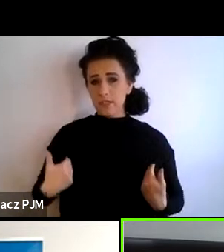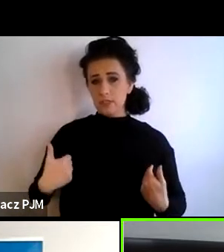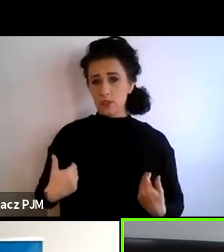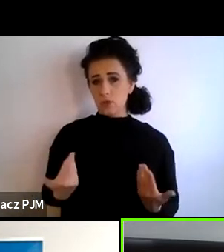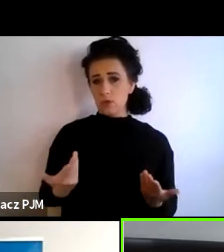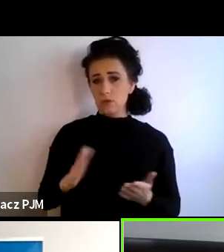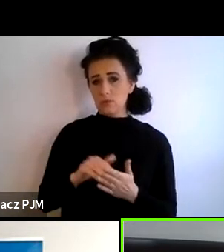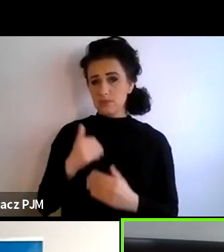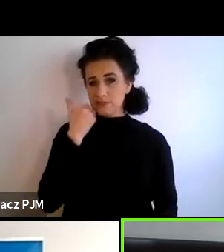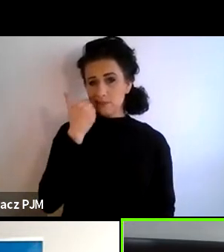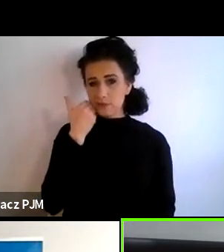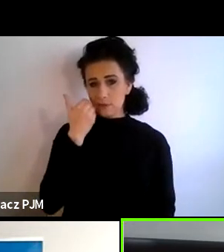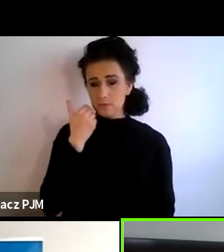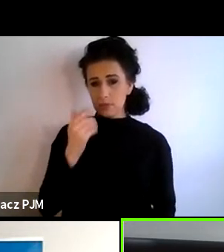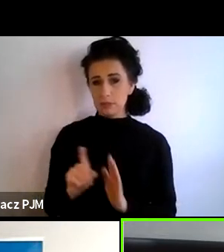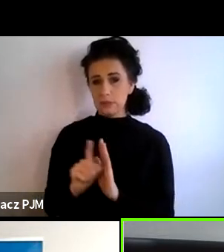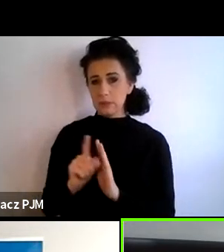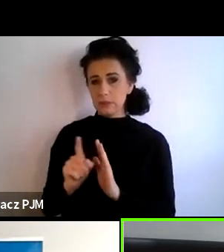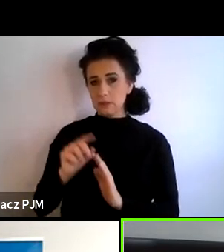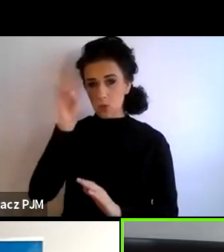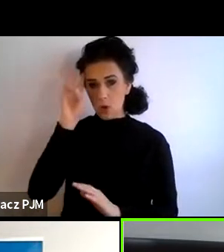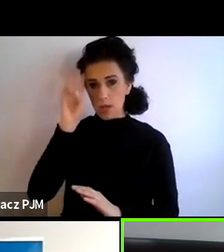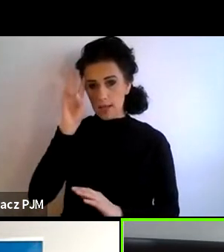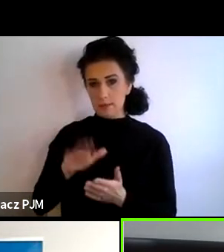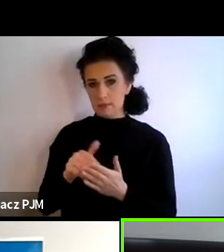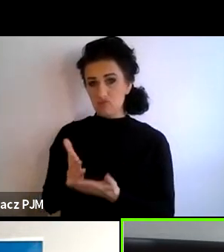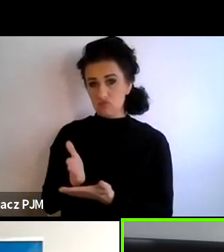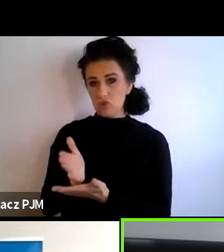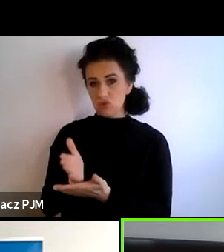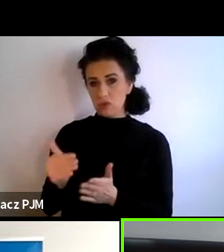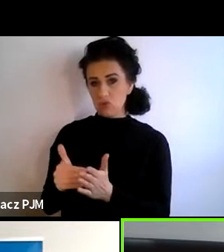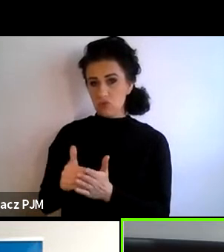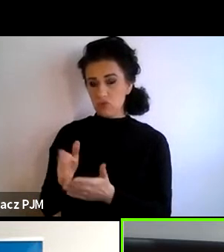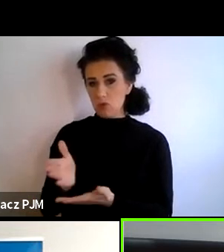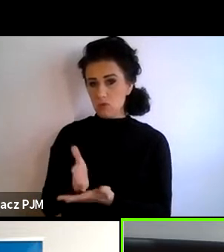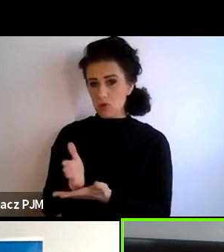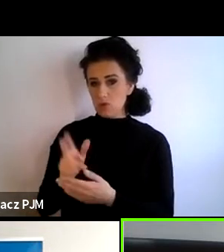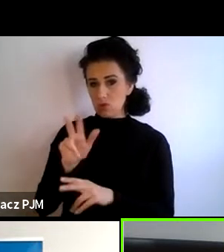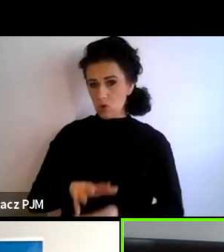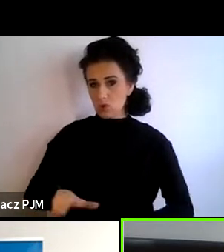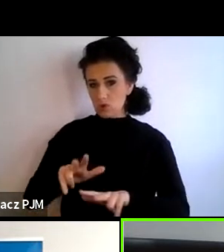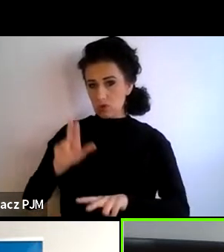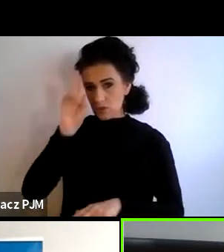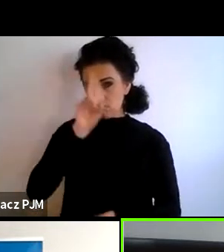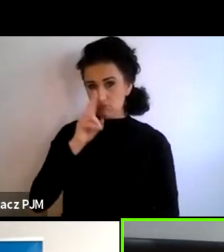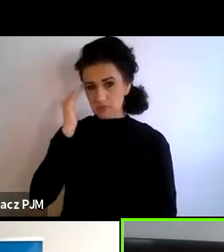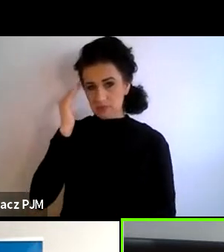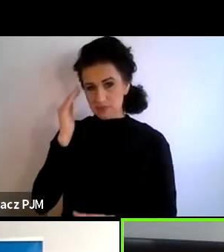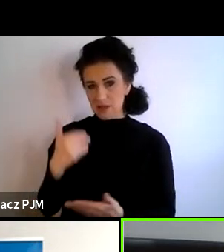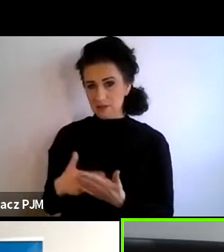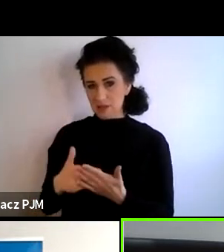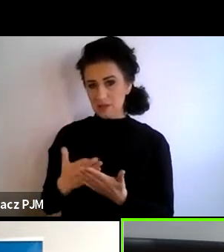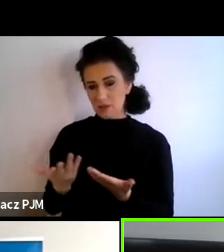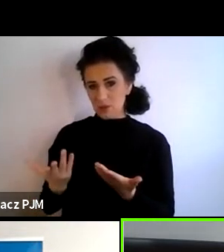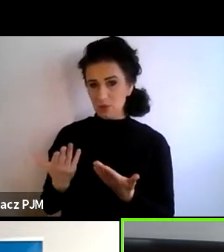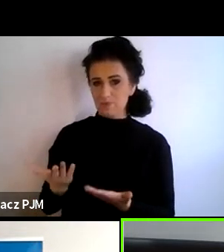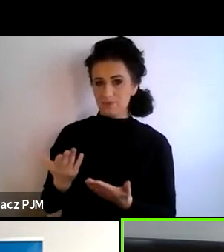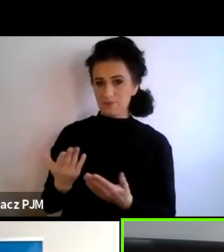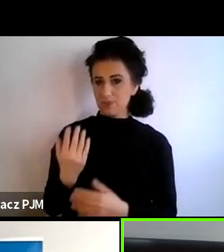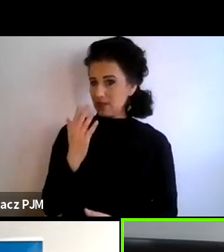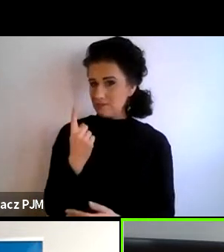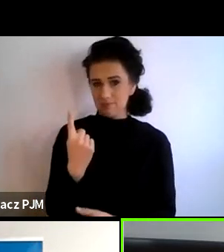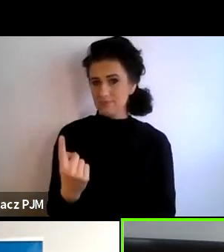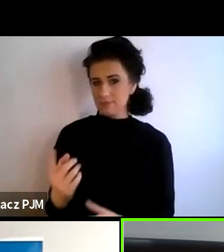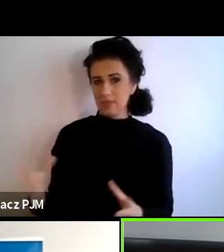tak, nie będzie w stanie iść do toalety z osobą obcą, a potrzebuje wsparcia w toalecie, tak, w czynnościach fizjologicznych, no to jedynym sposobem tak naprawdę jest w tym